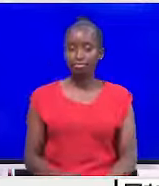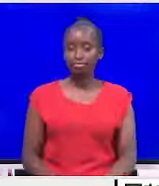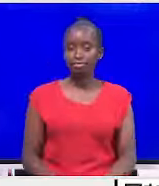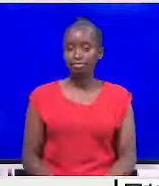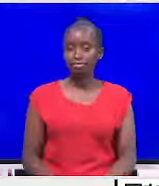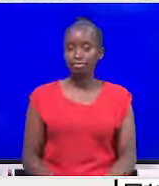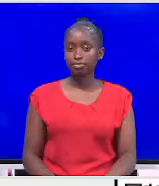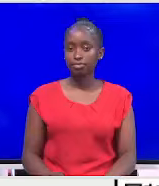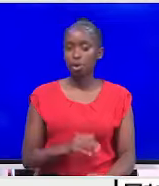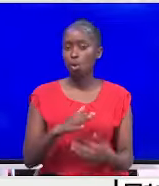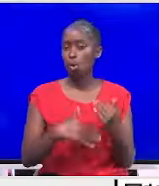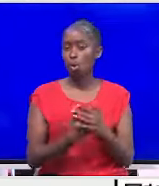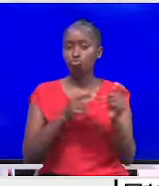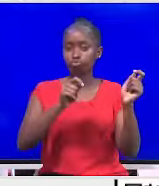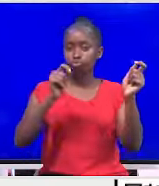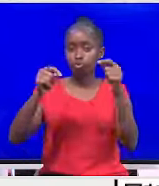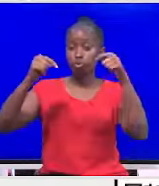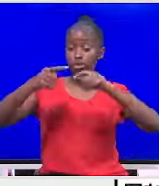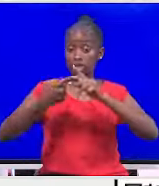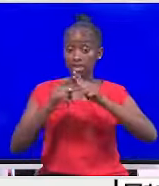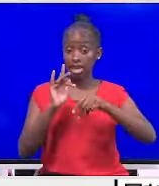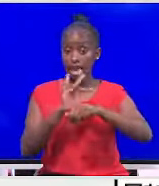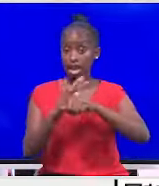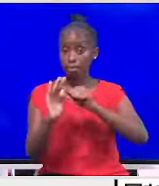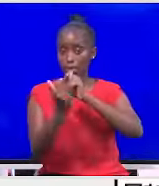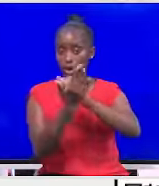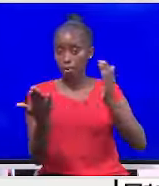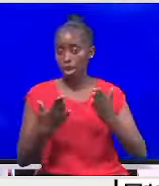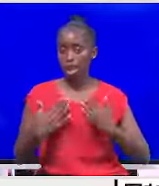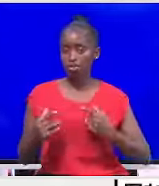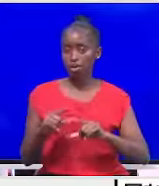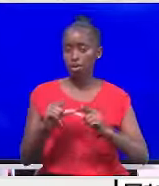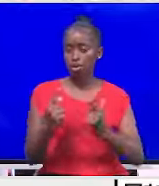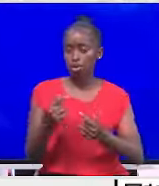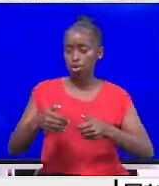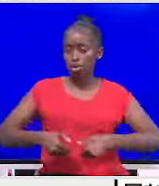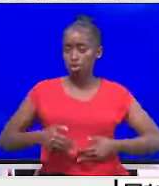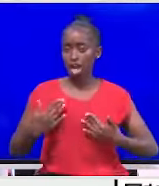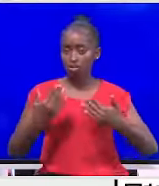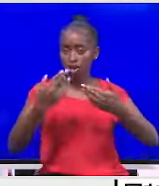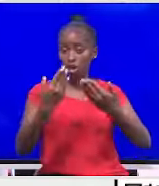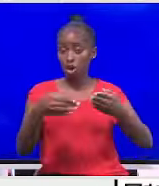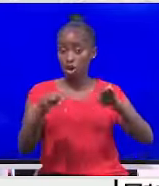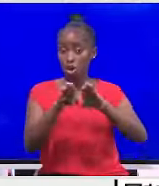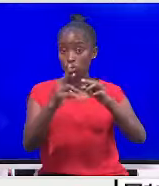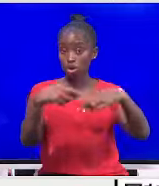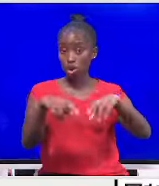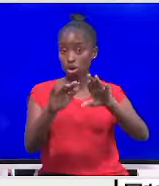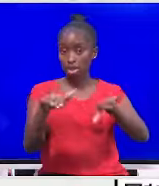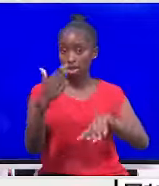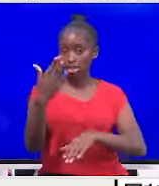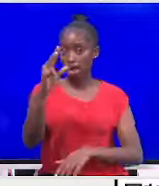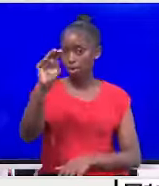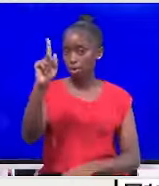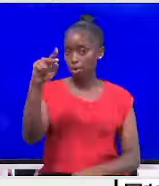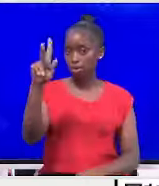Maandamano ya leo yakianza mapema asubuhi, ambapo kundi la vijana lilifunga barabara kuu ya Meru Makutano na kusababisha polisi